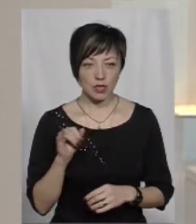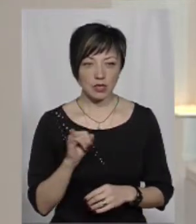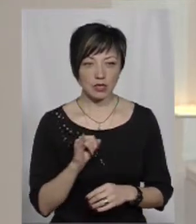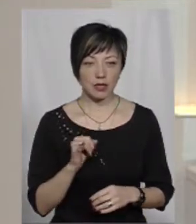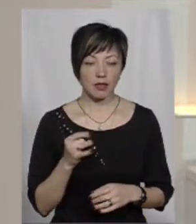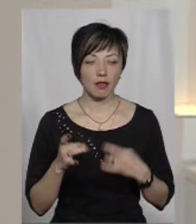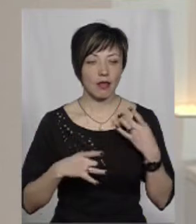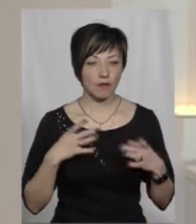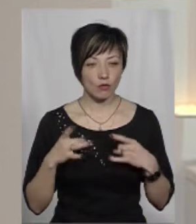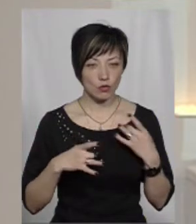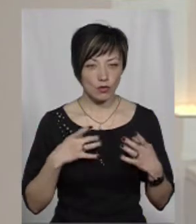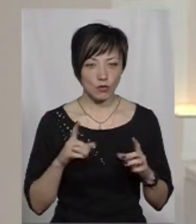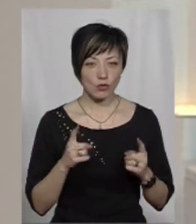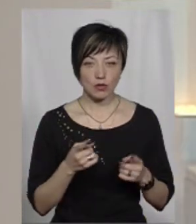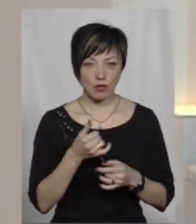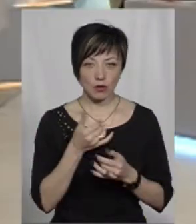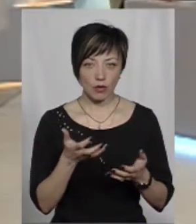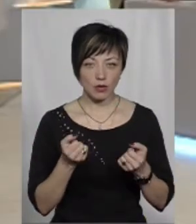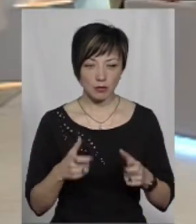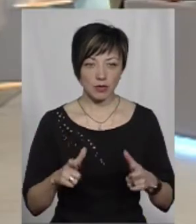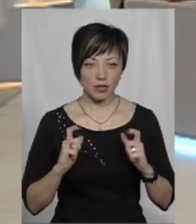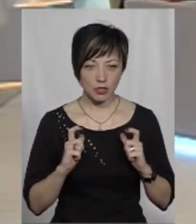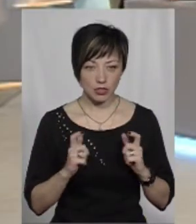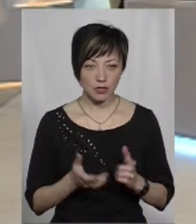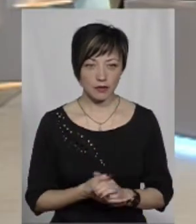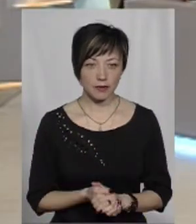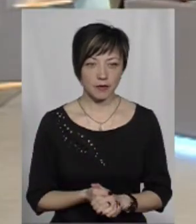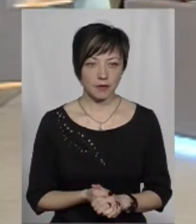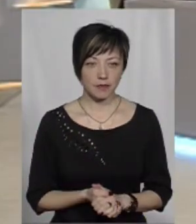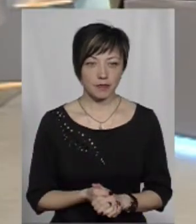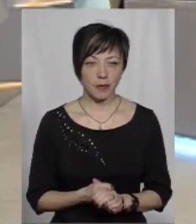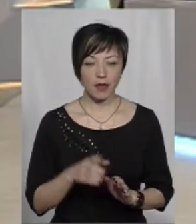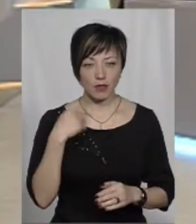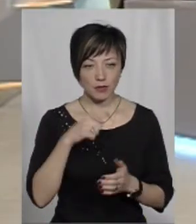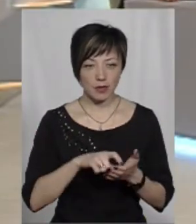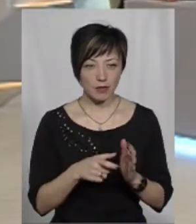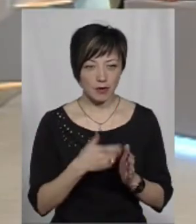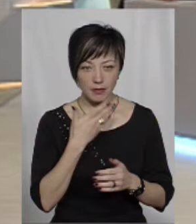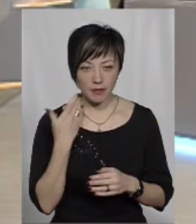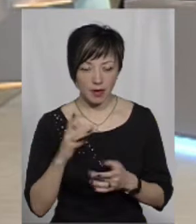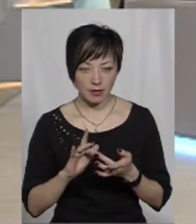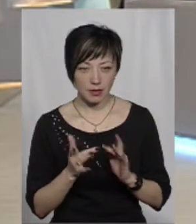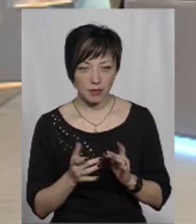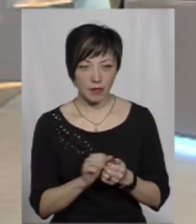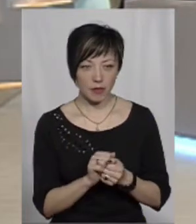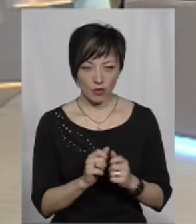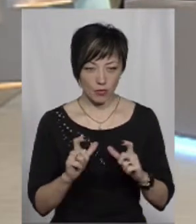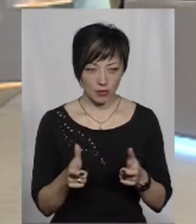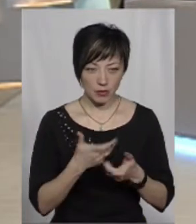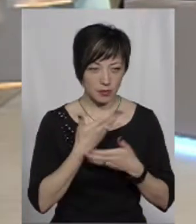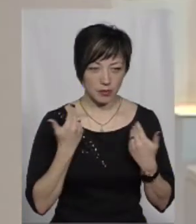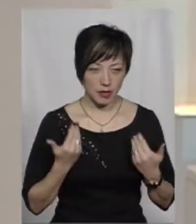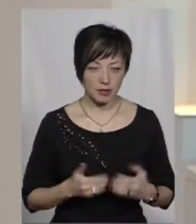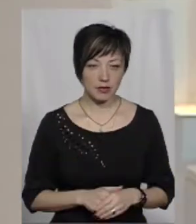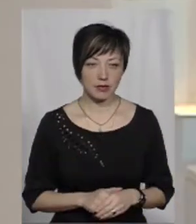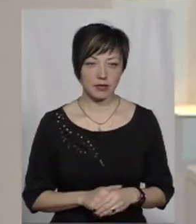і дуже нервуються, тому що вони не отримали платіжки. В особистому кабінеті їх немає, в паперовому